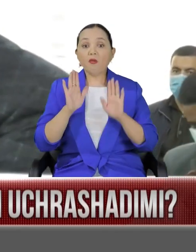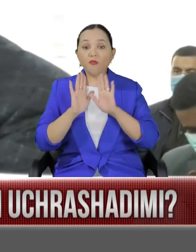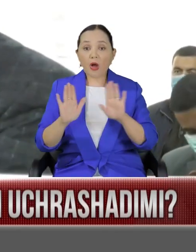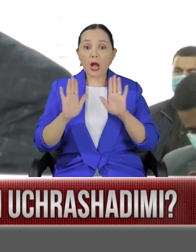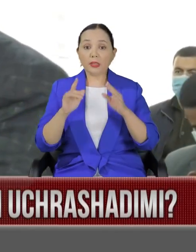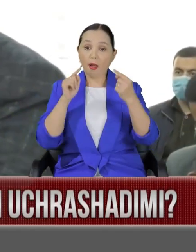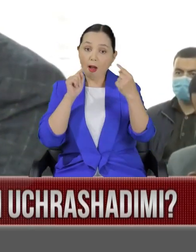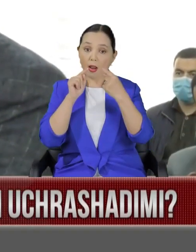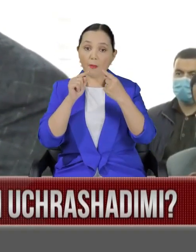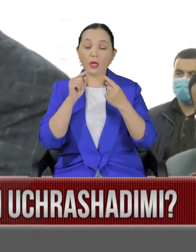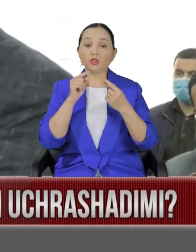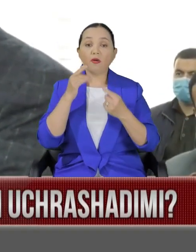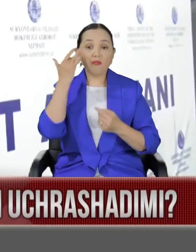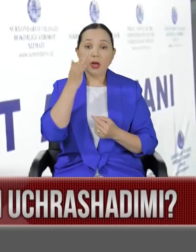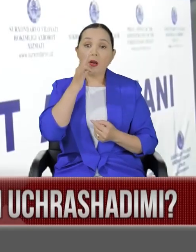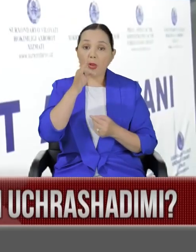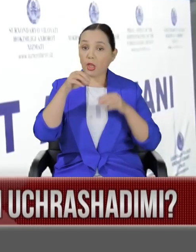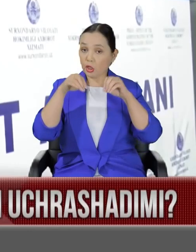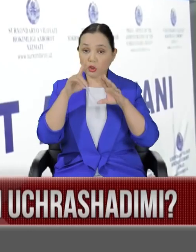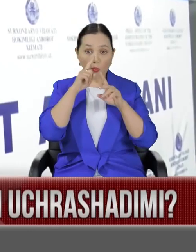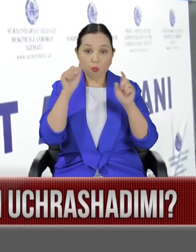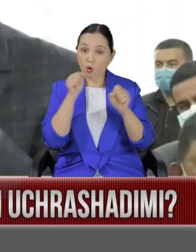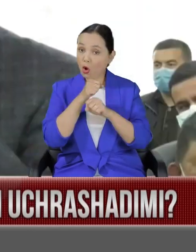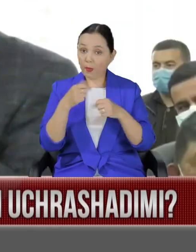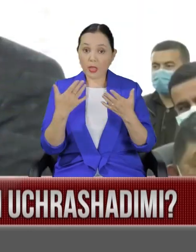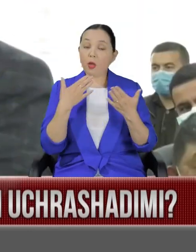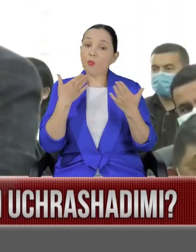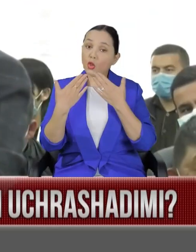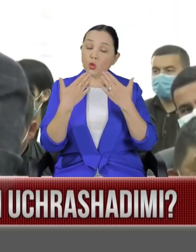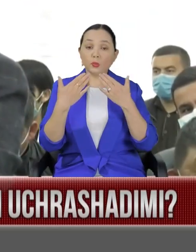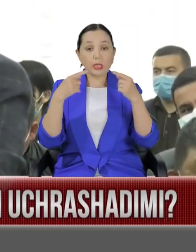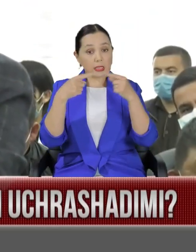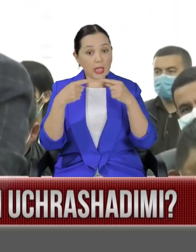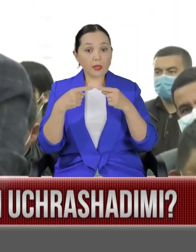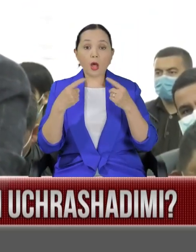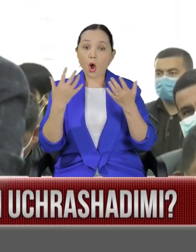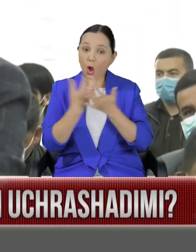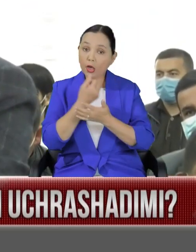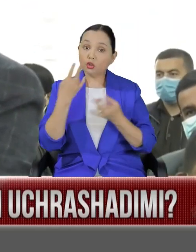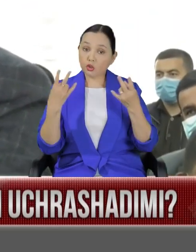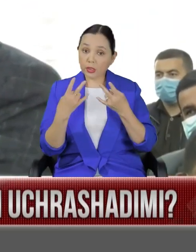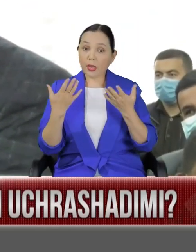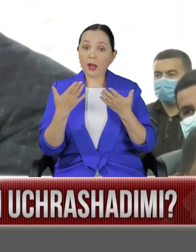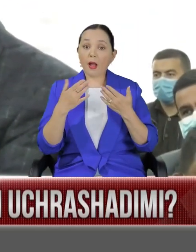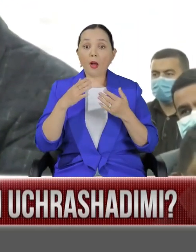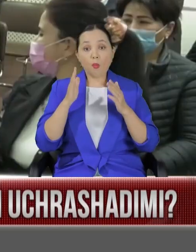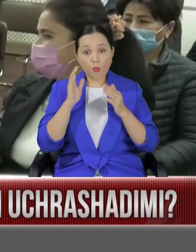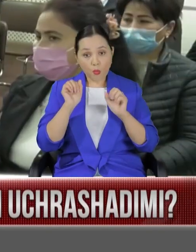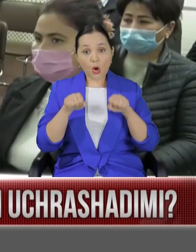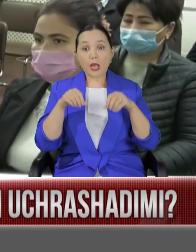Faqatgina qarama-qarshi fikr berish bilan yechim bo'lmayapti turar ekan. Qanaqadir munosabatni ham tan olish kerak-ku, biz xato qildik degan gapni aytsak